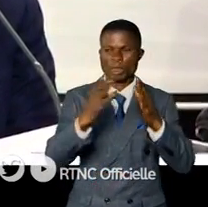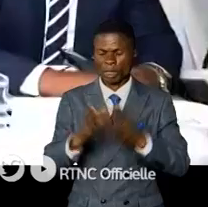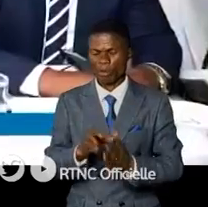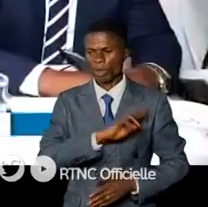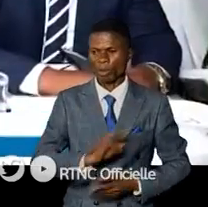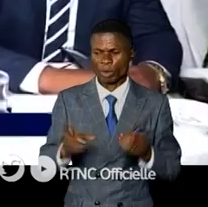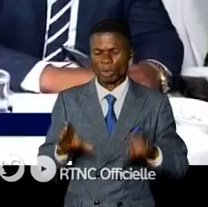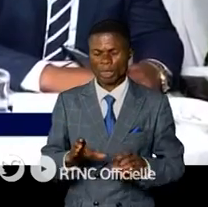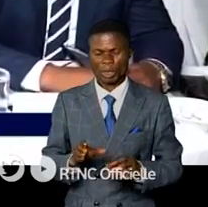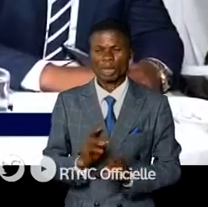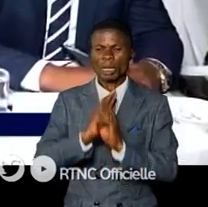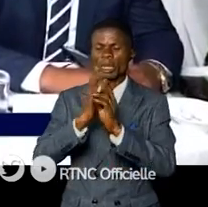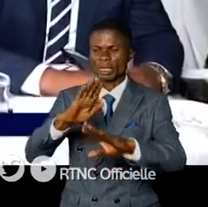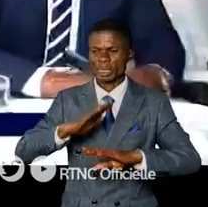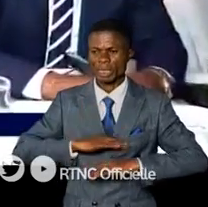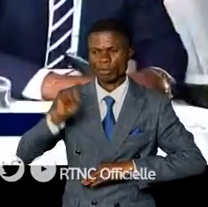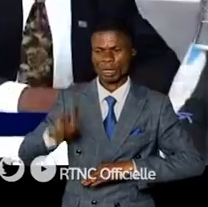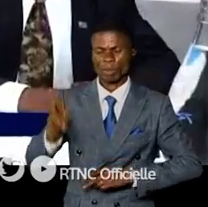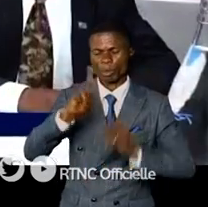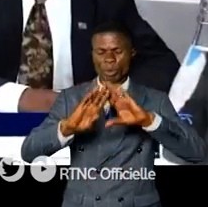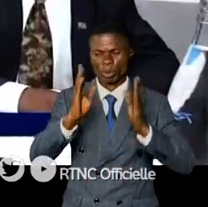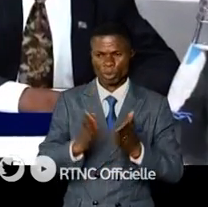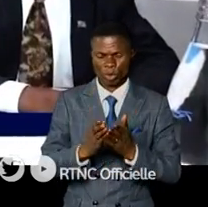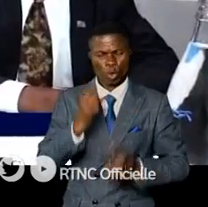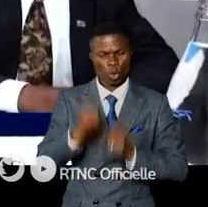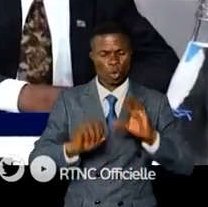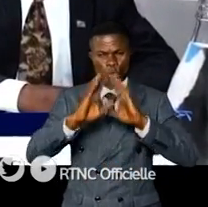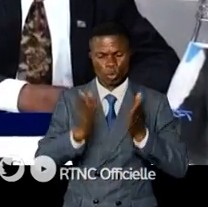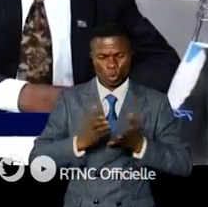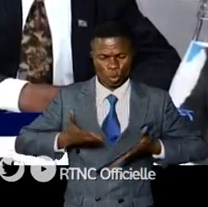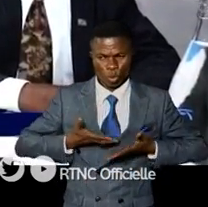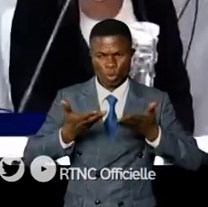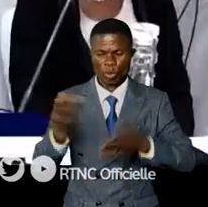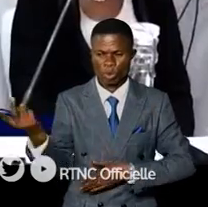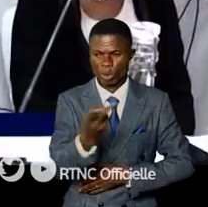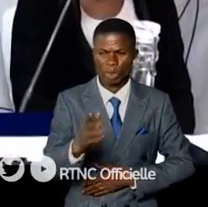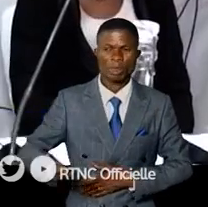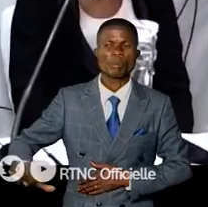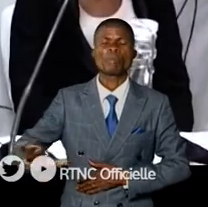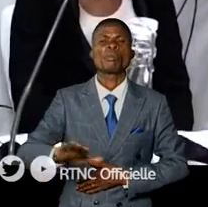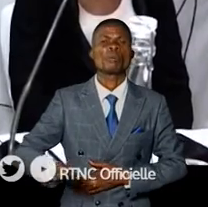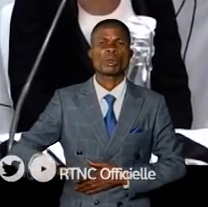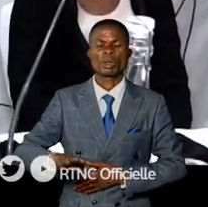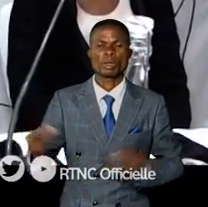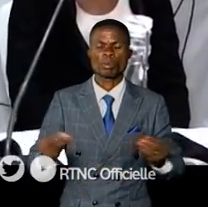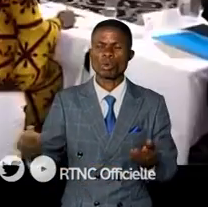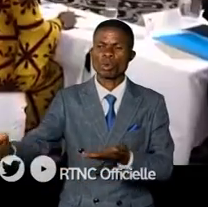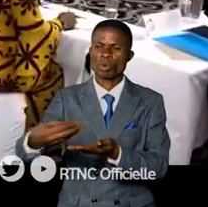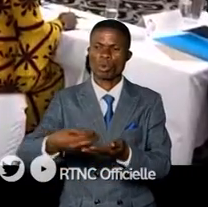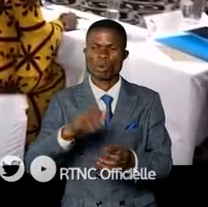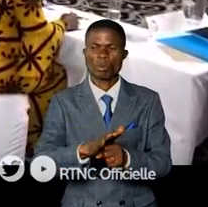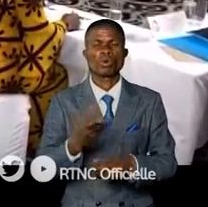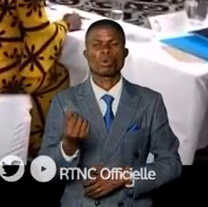population. Les mêmes efforts vont être bientôt déployés entre les deux États afin de mobiliser les